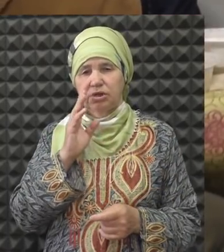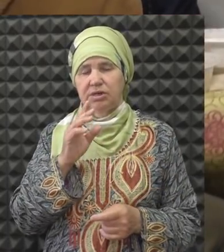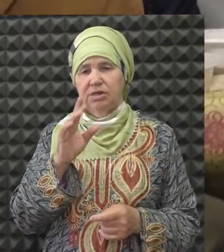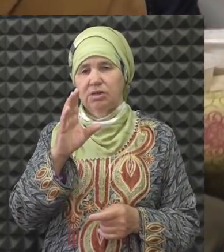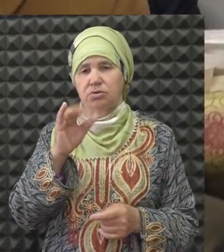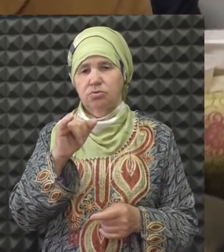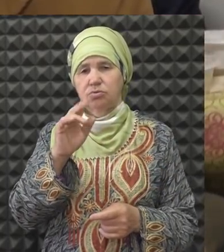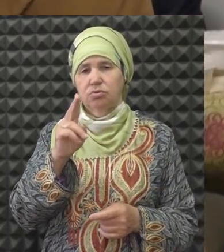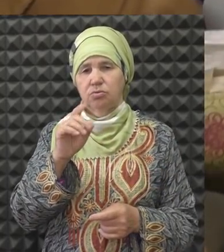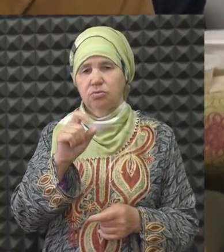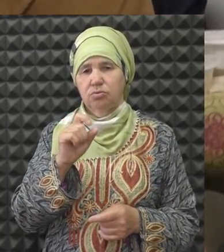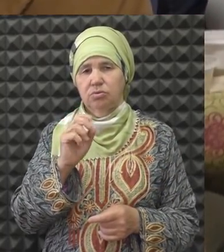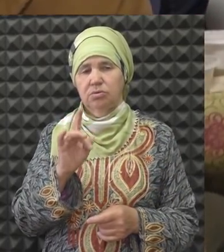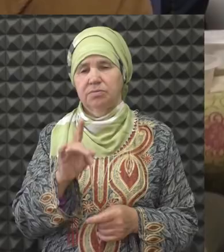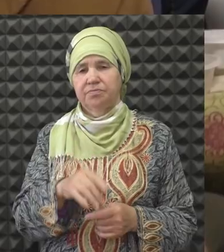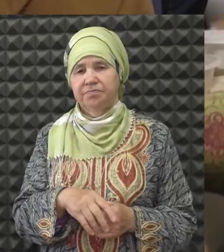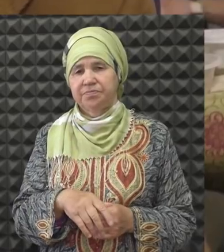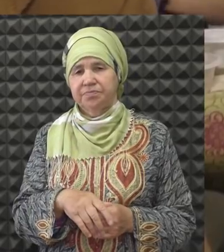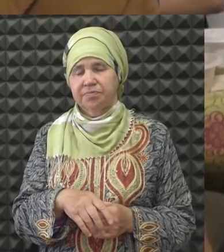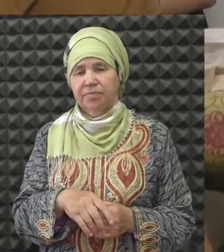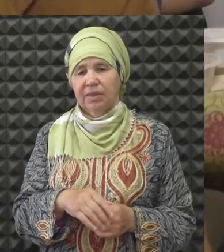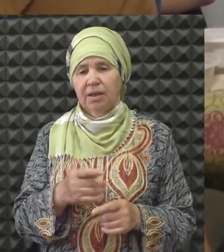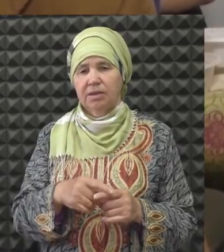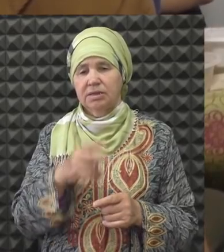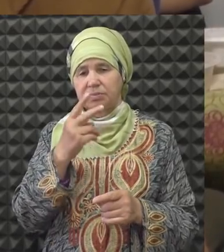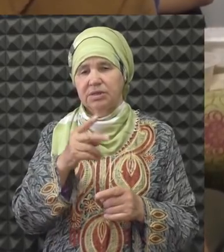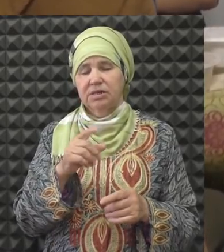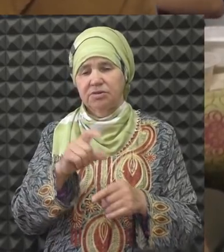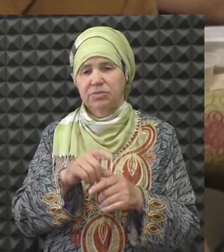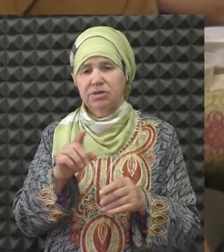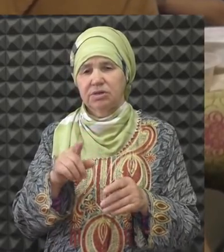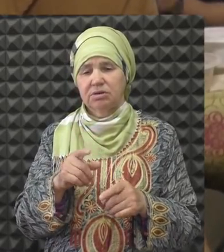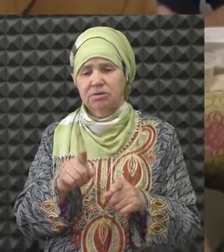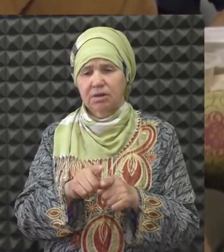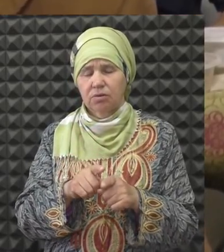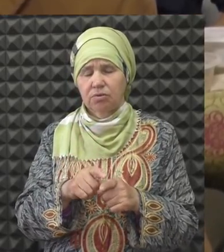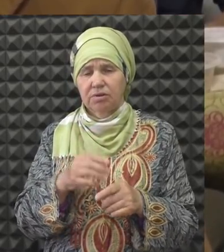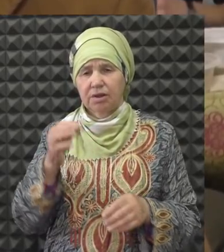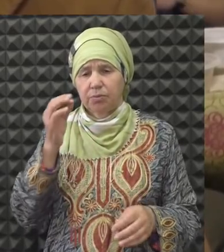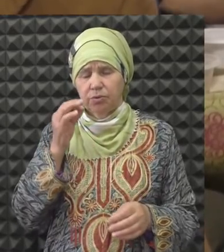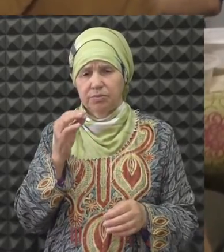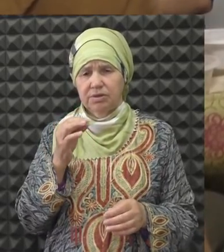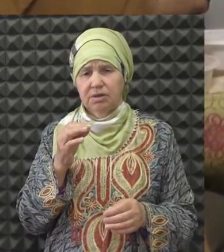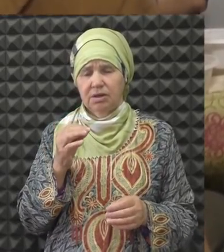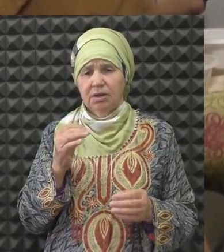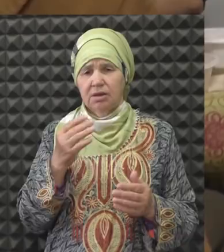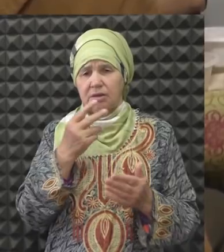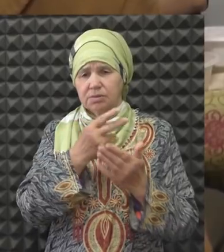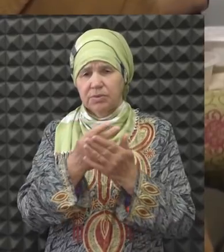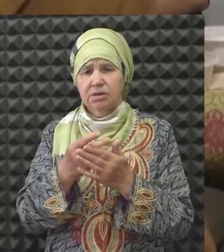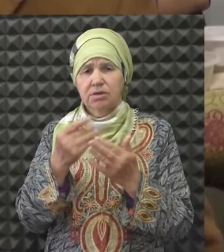как растет авторитет, и мечеть «Ердам», и благотворительного фонда.